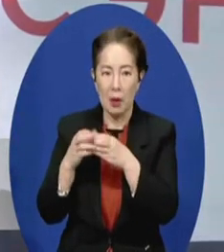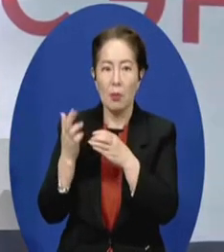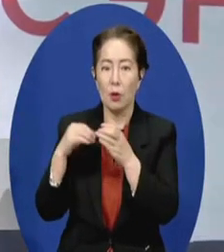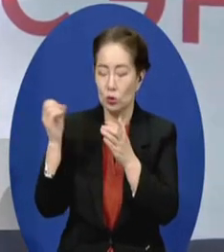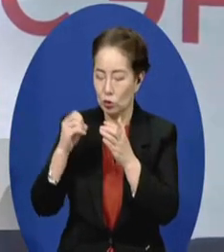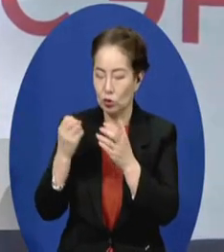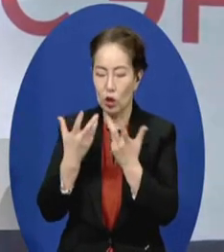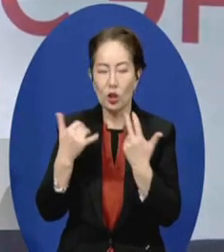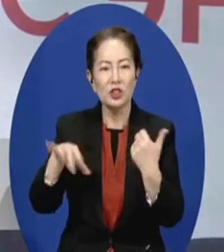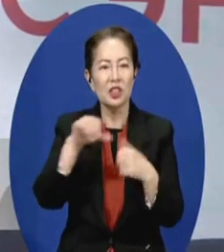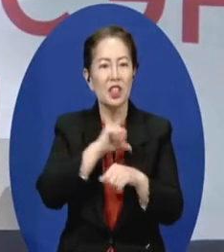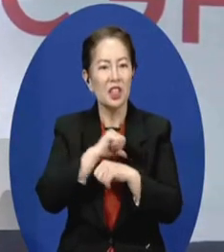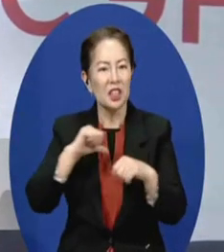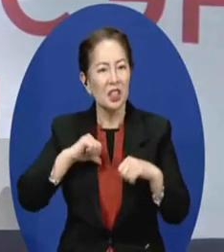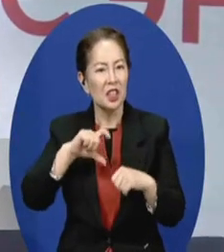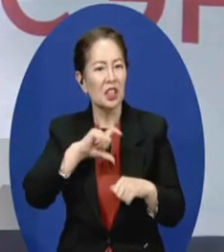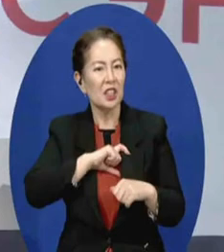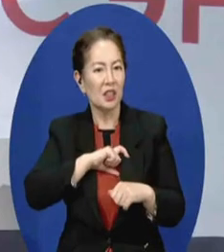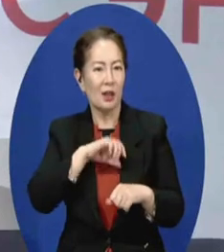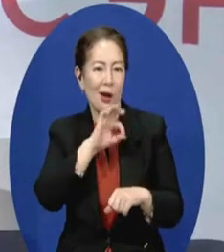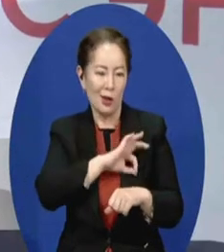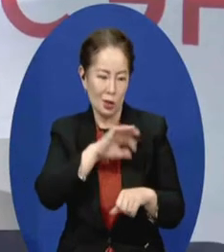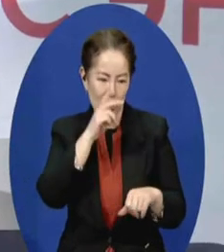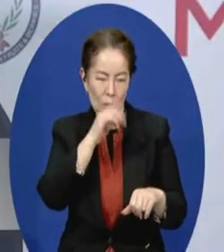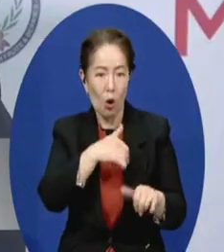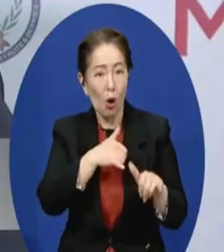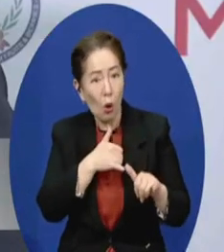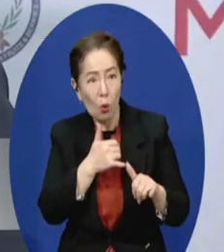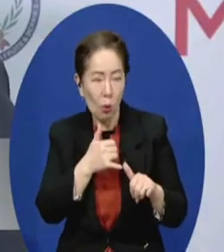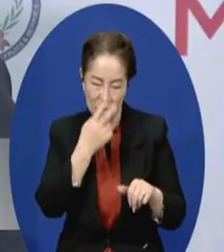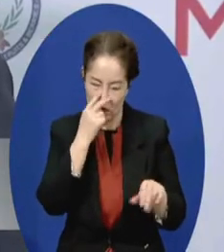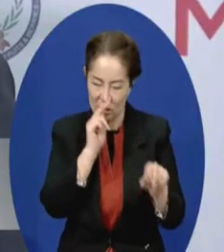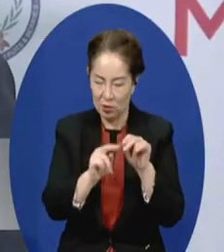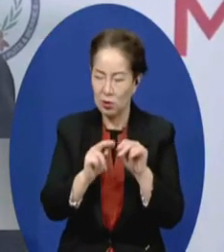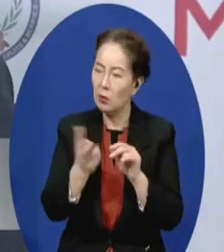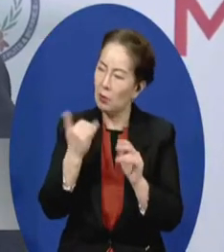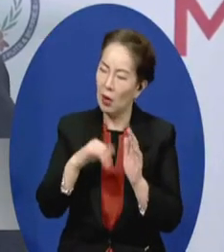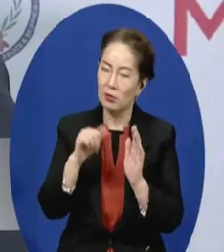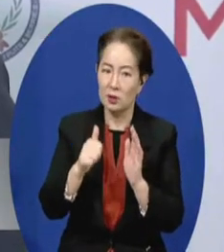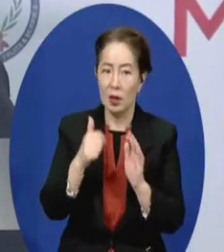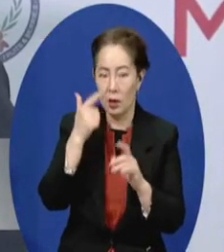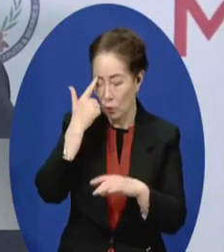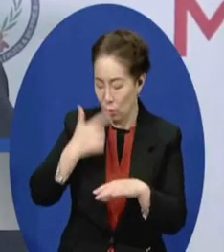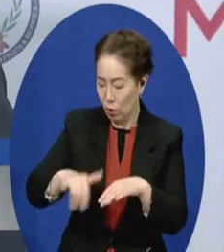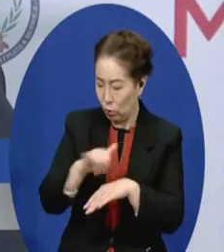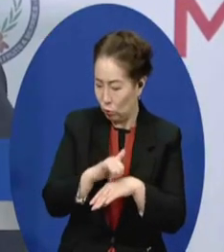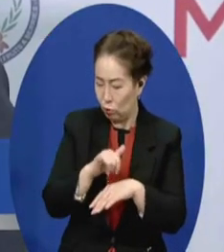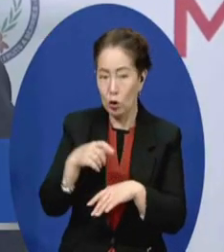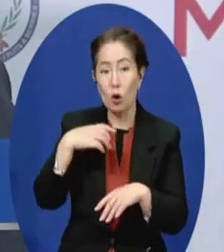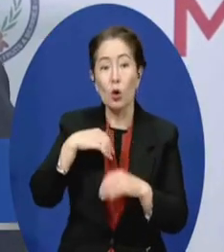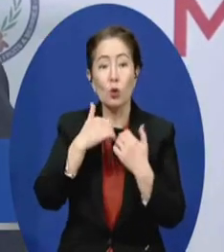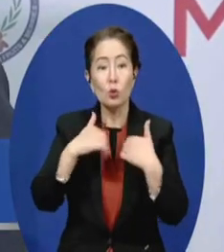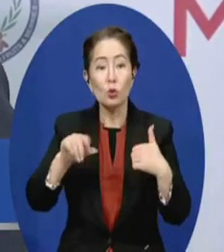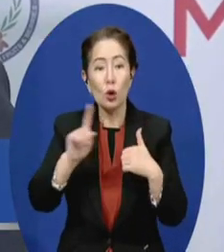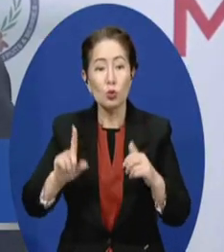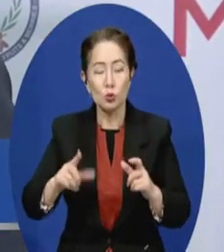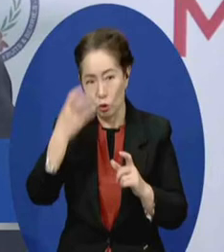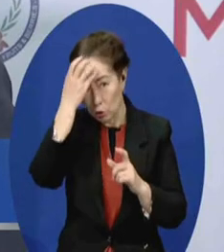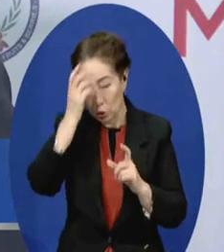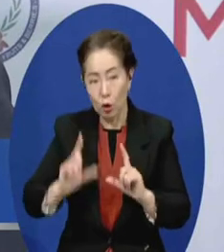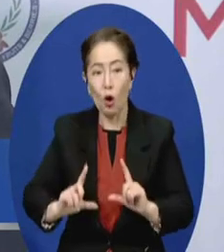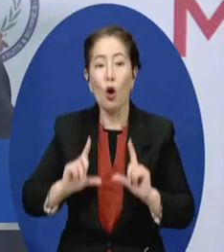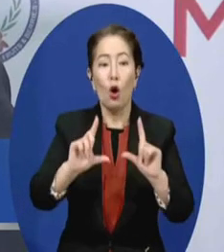нийтийн эрх ашиг хохироогод байна уугүй юу гэдэгтэр бас хяналт тавьдаг байх хэрэгтэй. Монгол улсад ямар байдалтай байгаа вэ гэхээр төр тусгай зөвшөөрлүүдийн төр нь олгоод